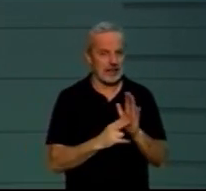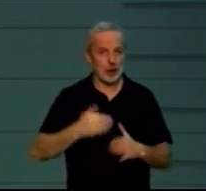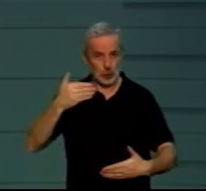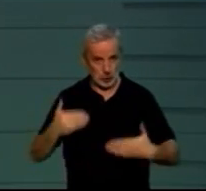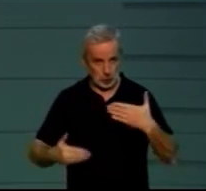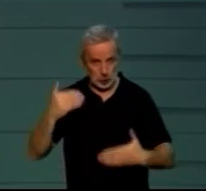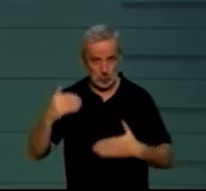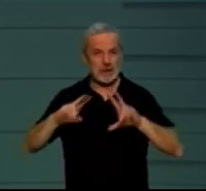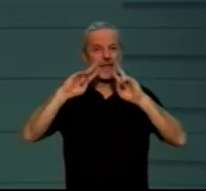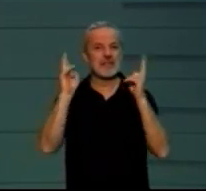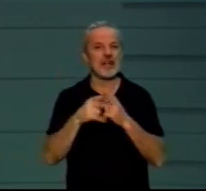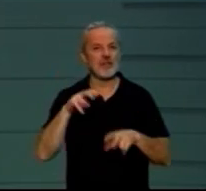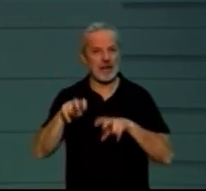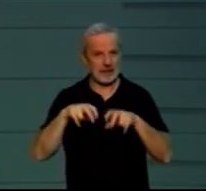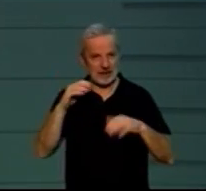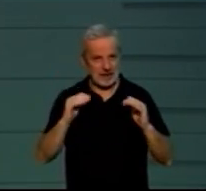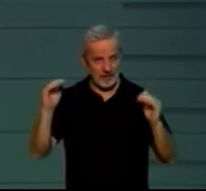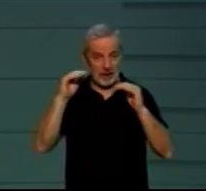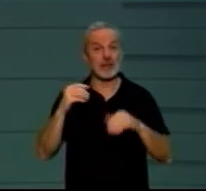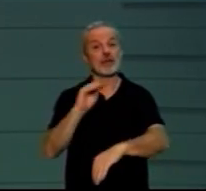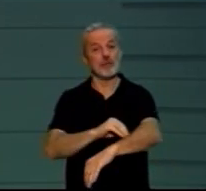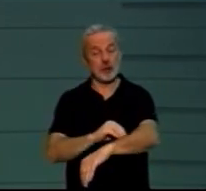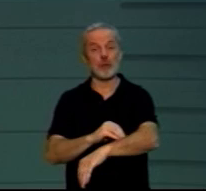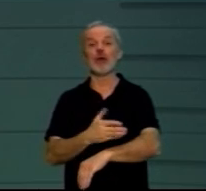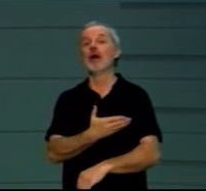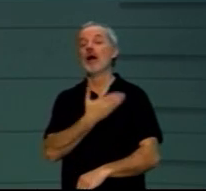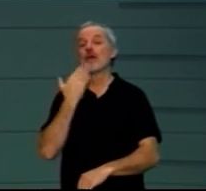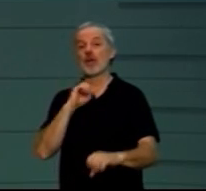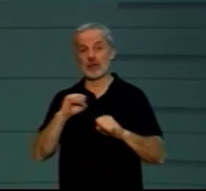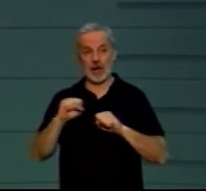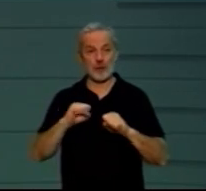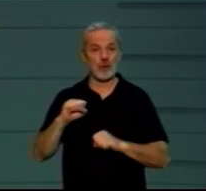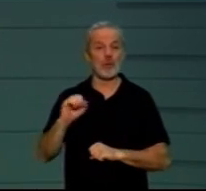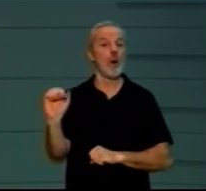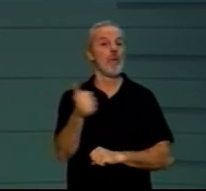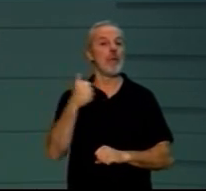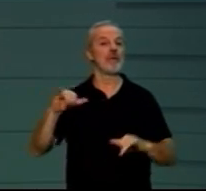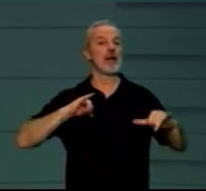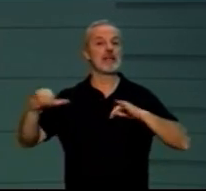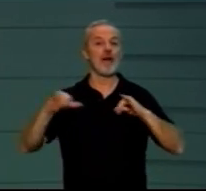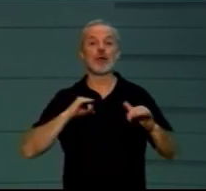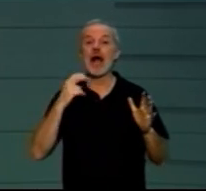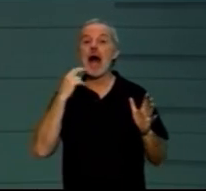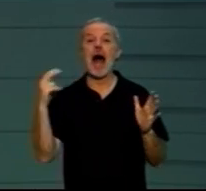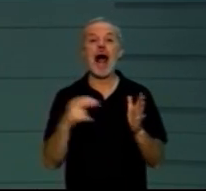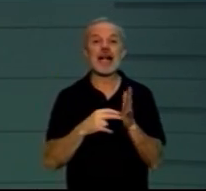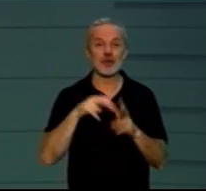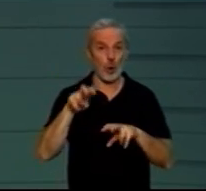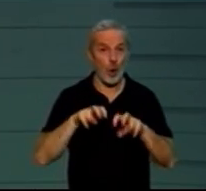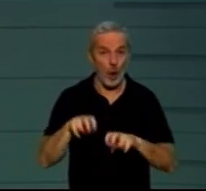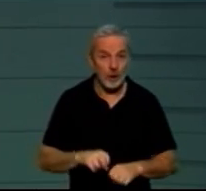jsme pořádali v České republice první závody elektrokol. Pan